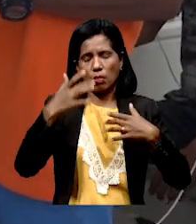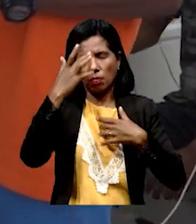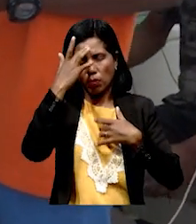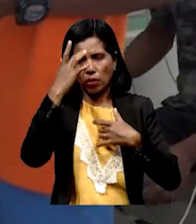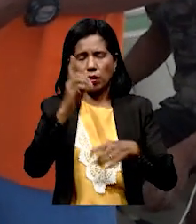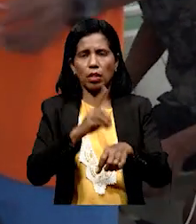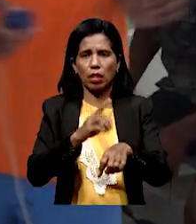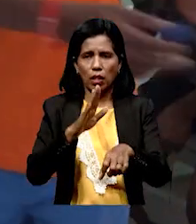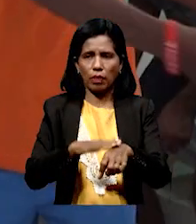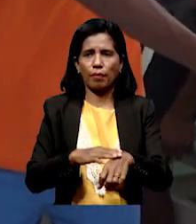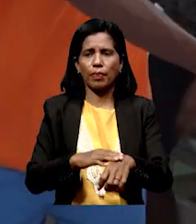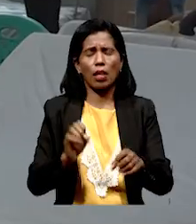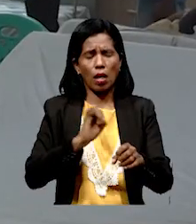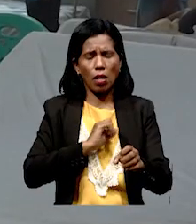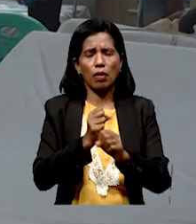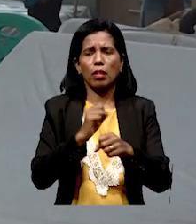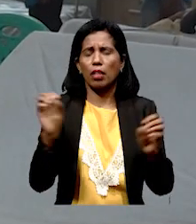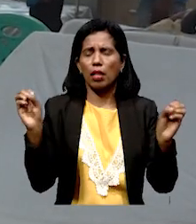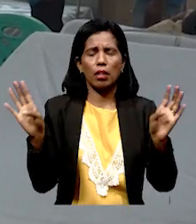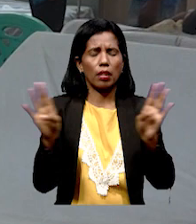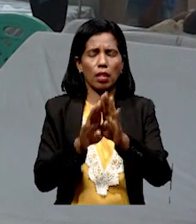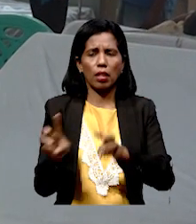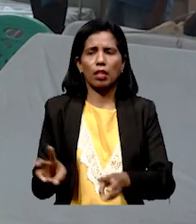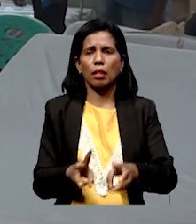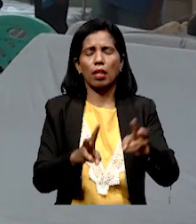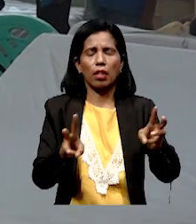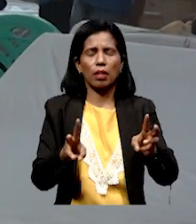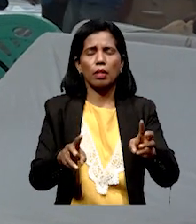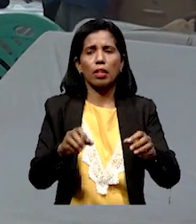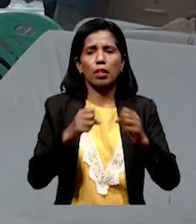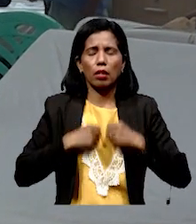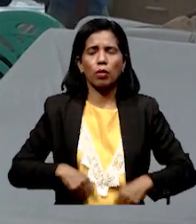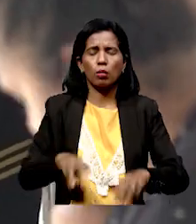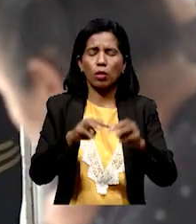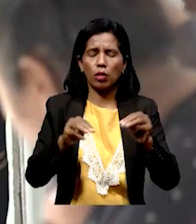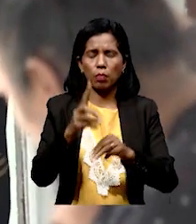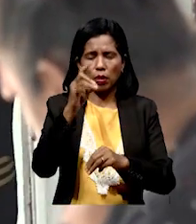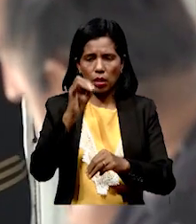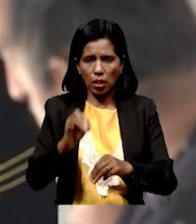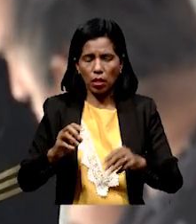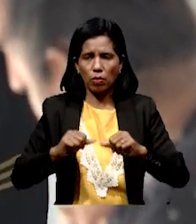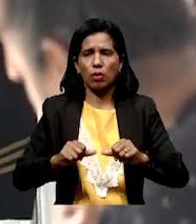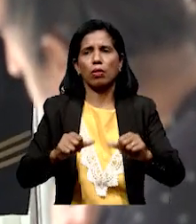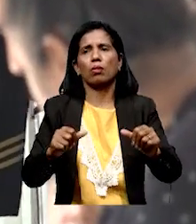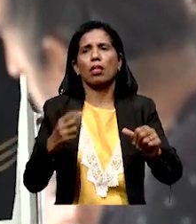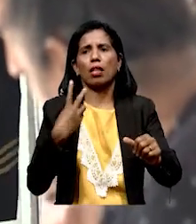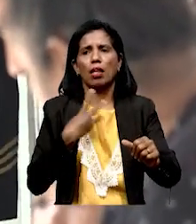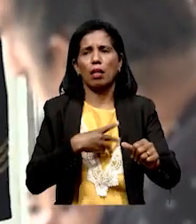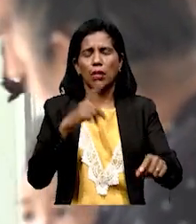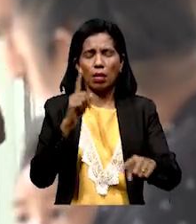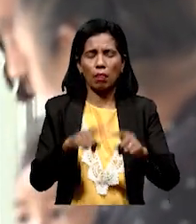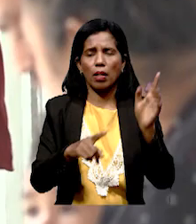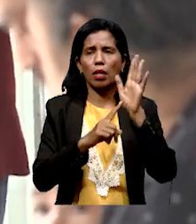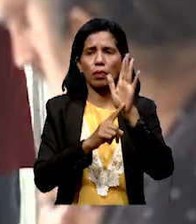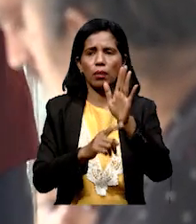halao. Nebe latakadalan Saudi municipal dili di hanono, lao hela, mebe edar ruma. Ami la bele expose buat